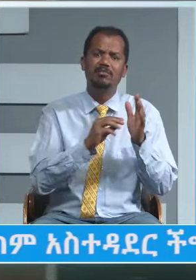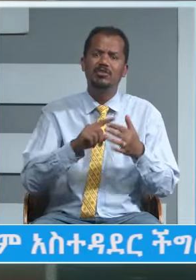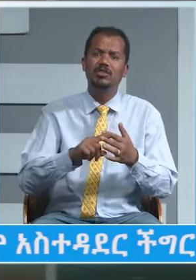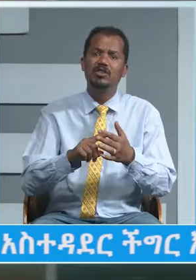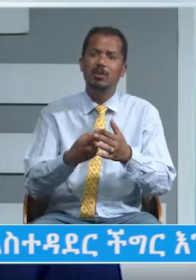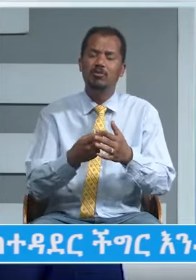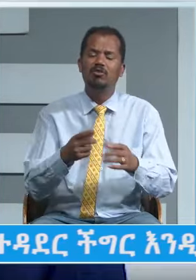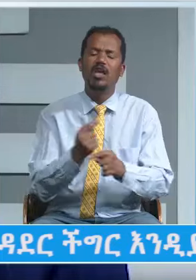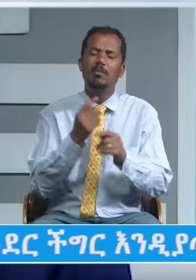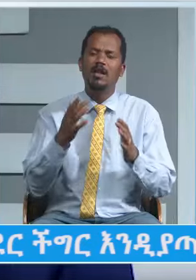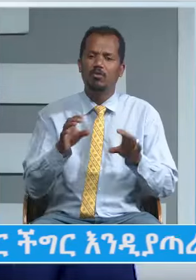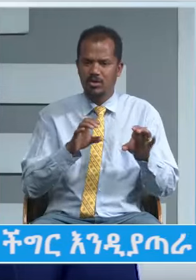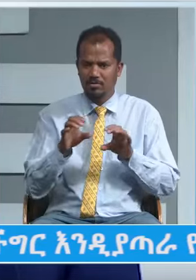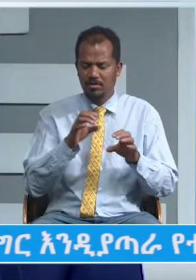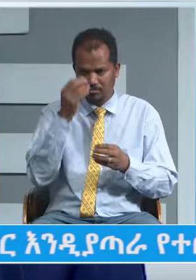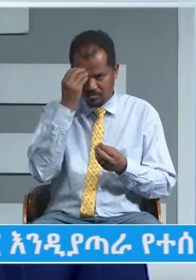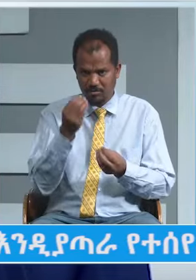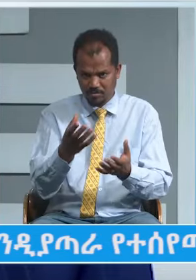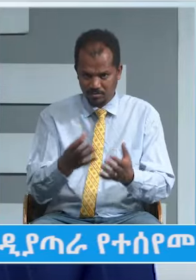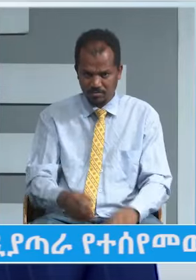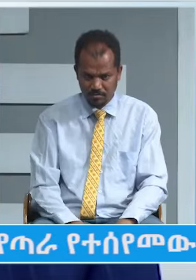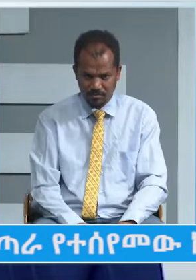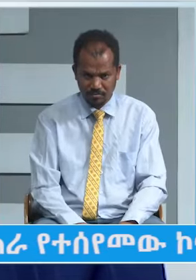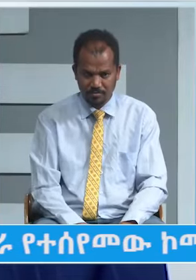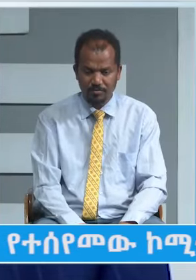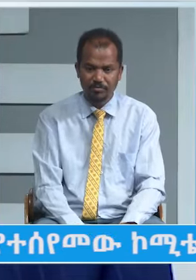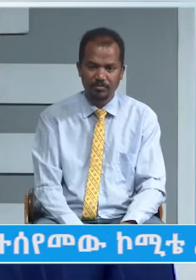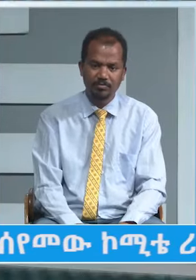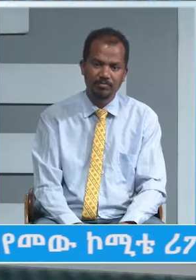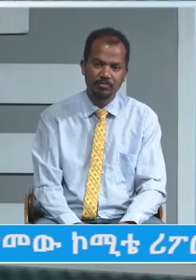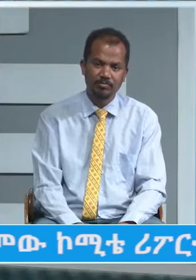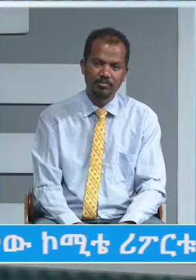ጀምሮ ተግባራዊ እንደሚደረግ ማስተዋወቃቸው ይታወሳል።